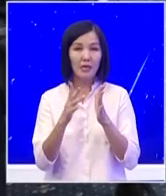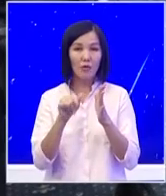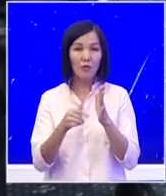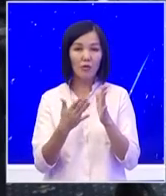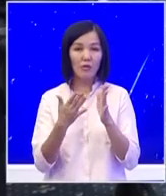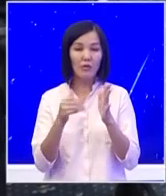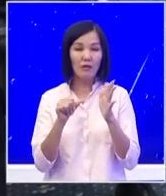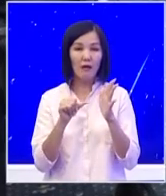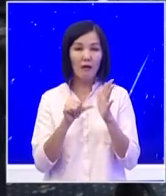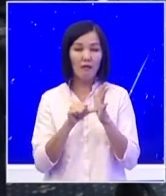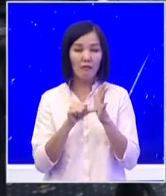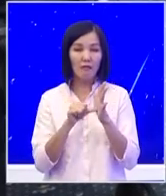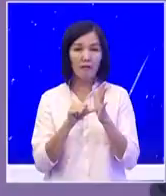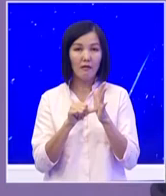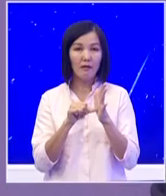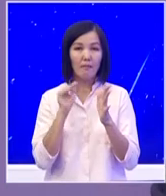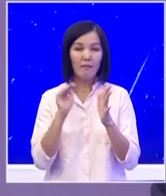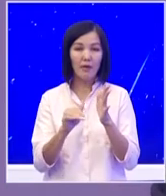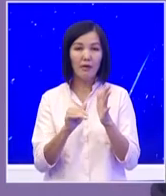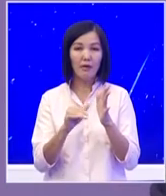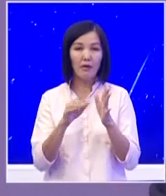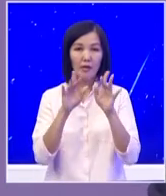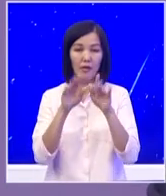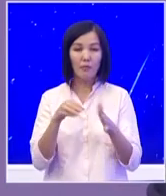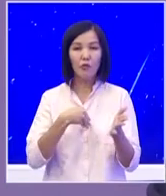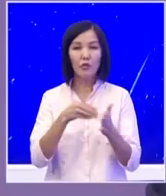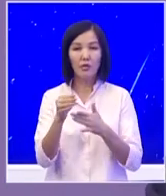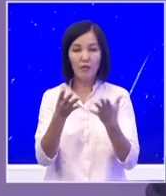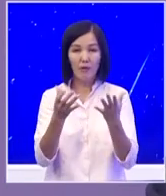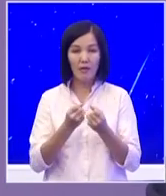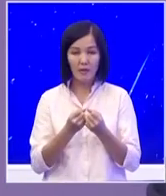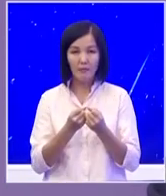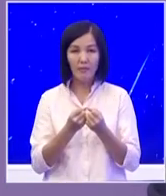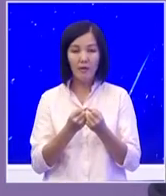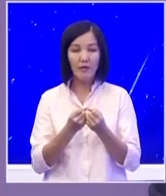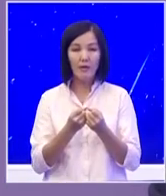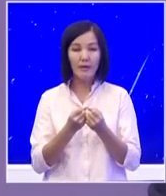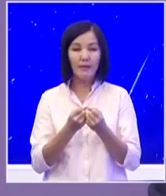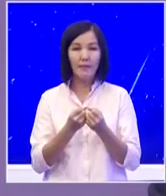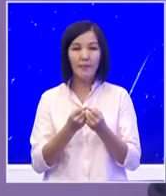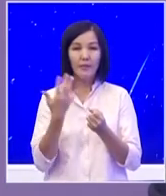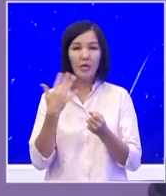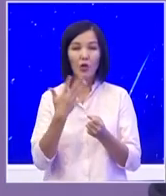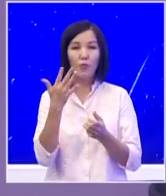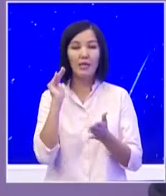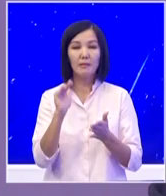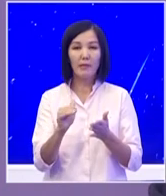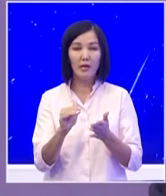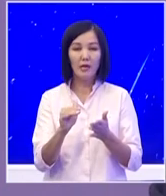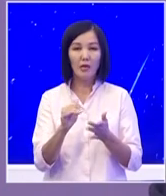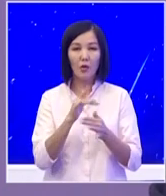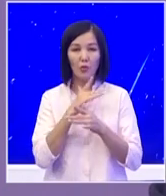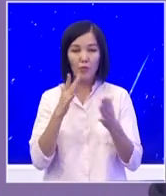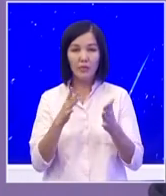75,6 мың компьютер сатып алынып, ол оның ішінде 55 мыңнан